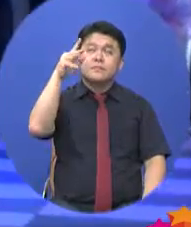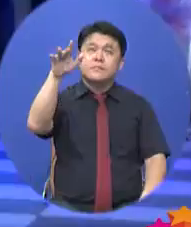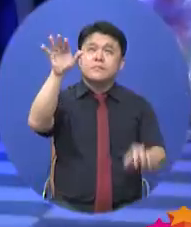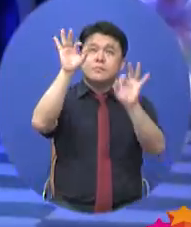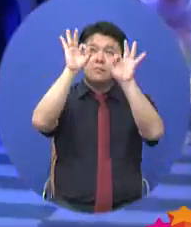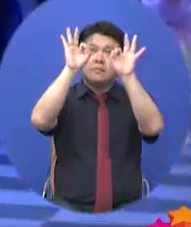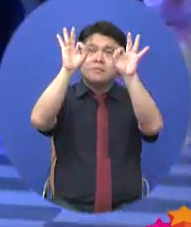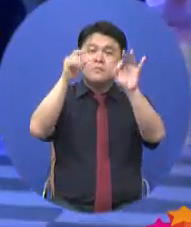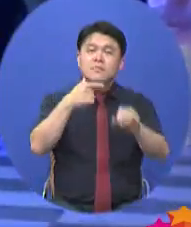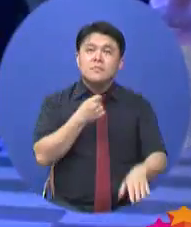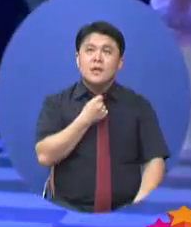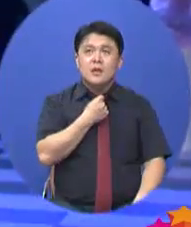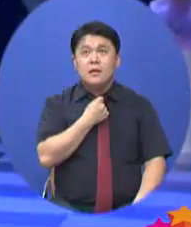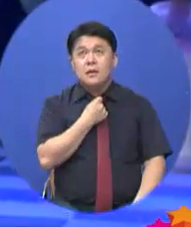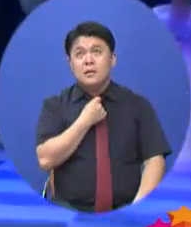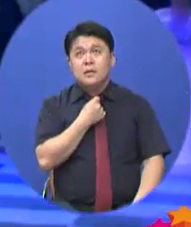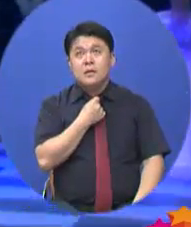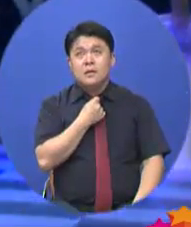허공에